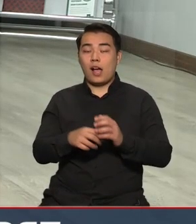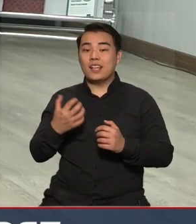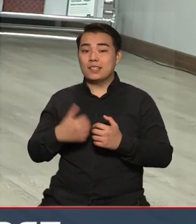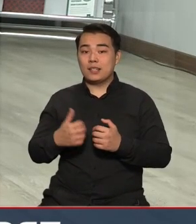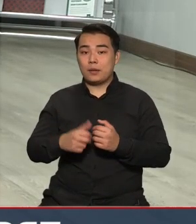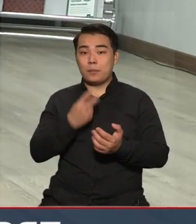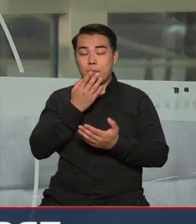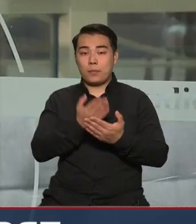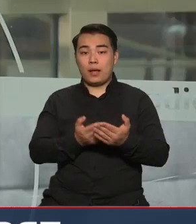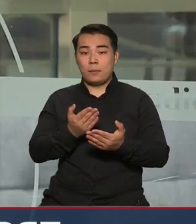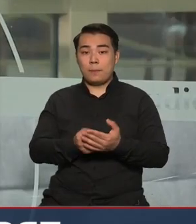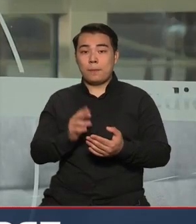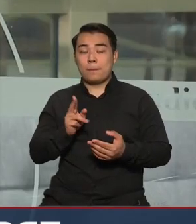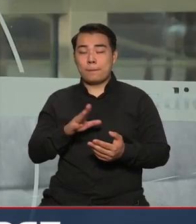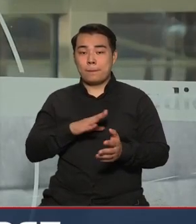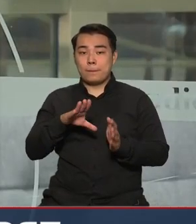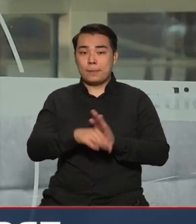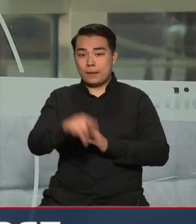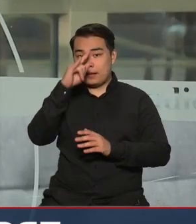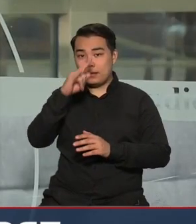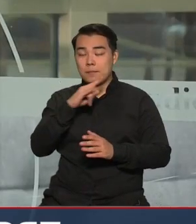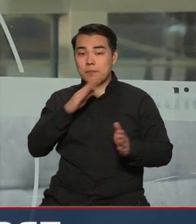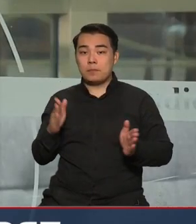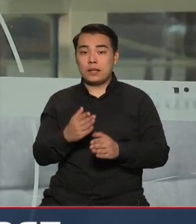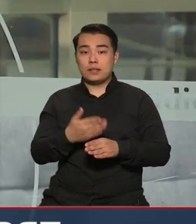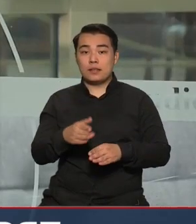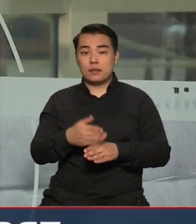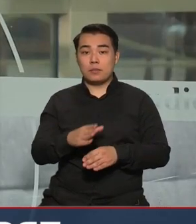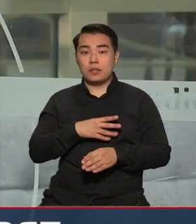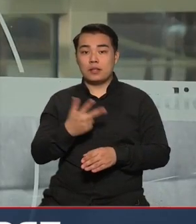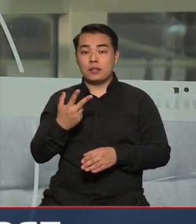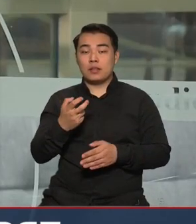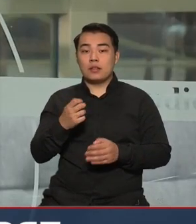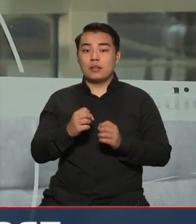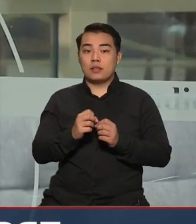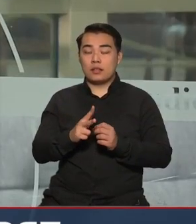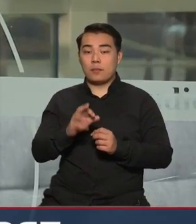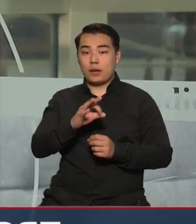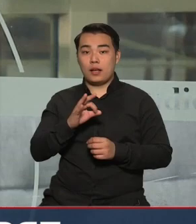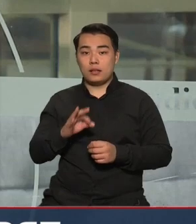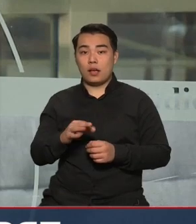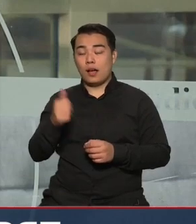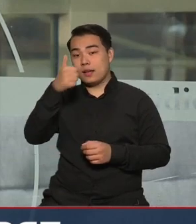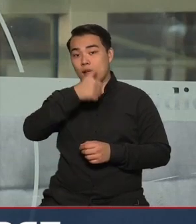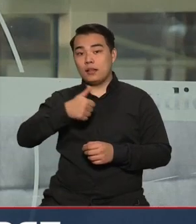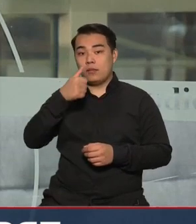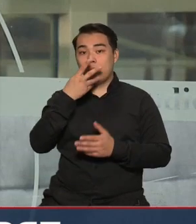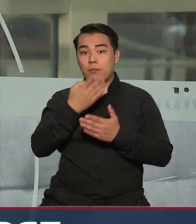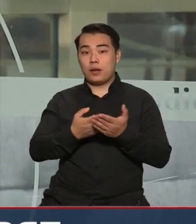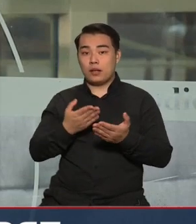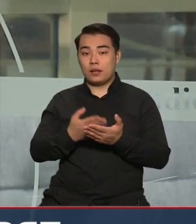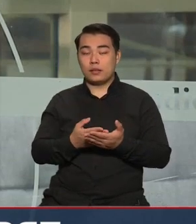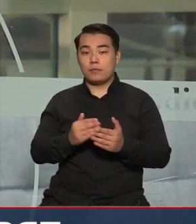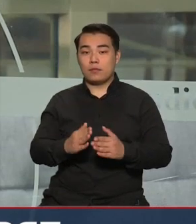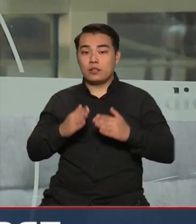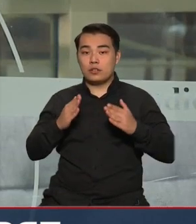ставка, которая сложилась по Казахстану по микрозайму, получилась 313%, а годовая эффективная